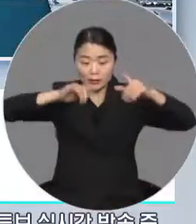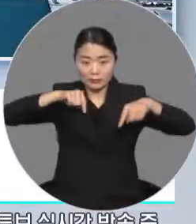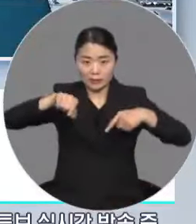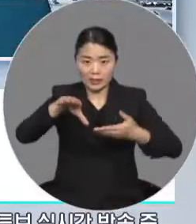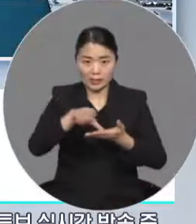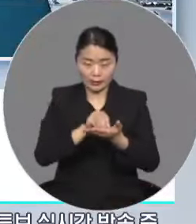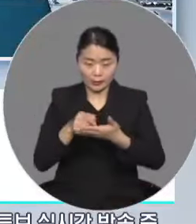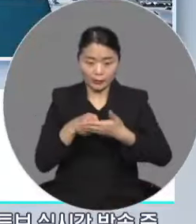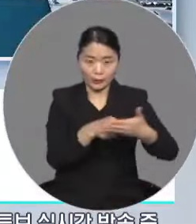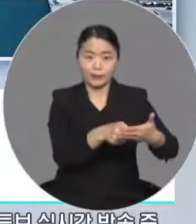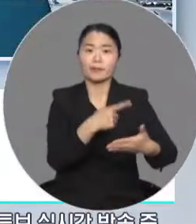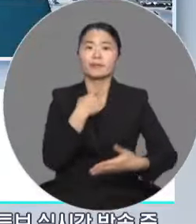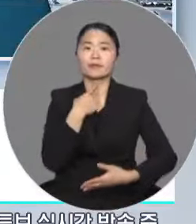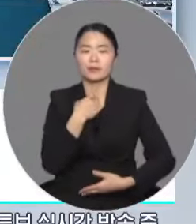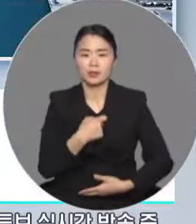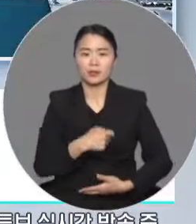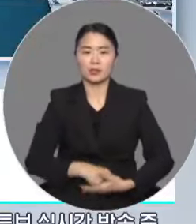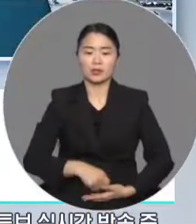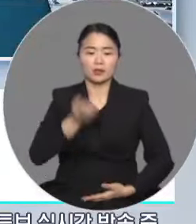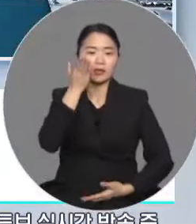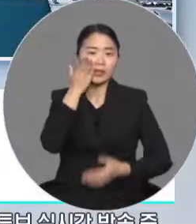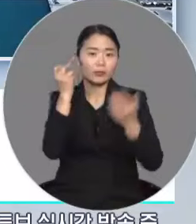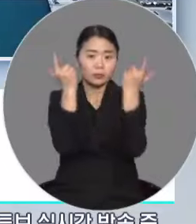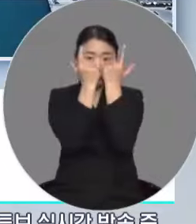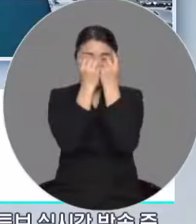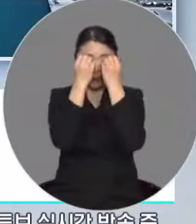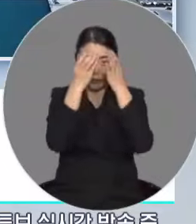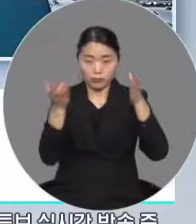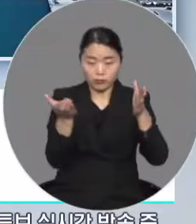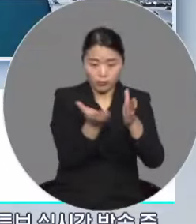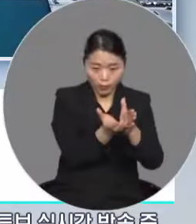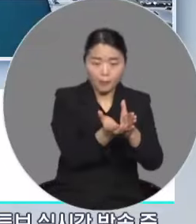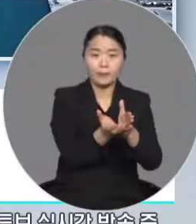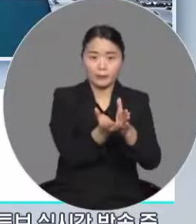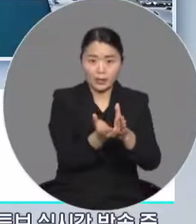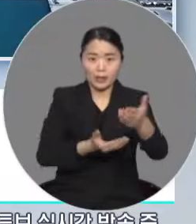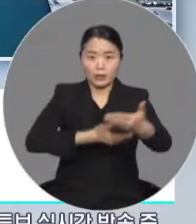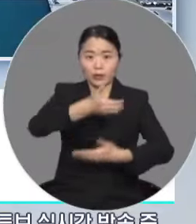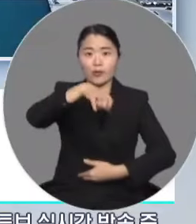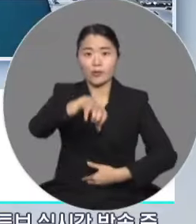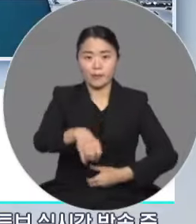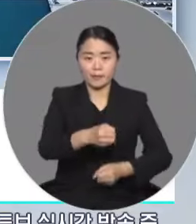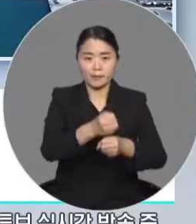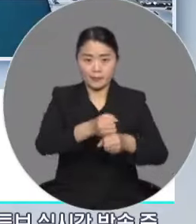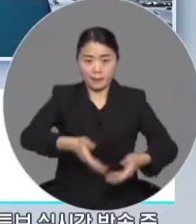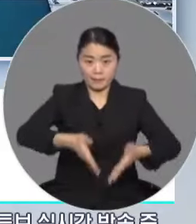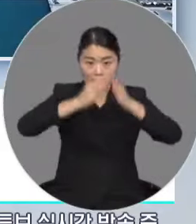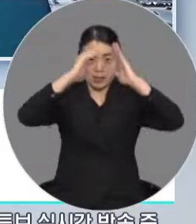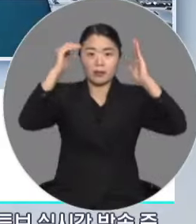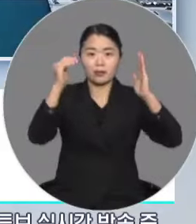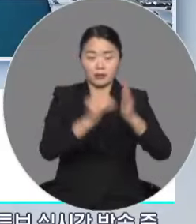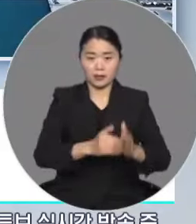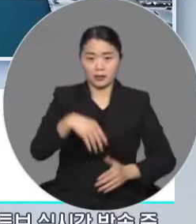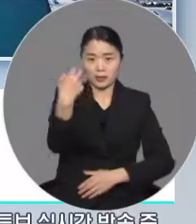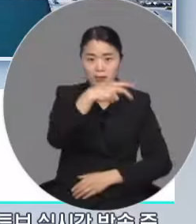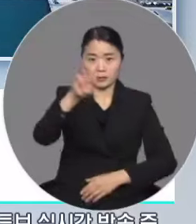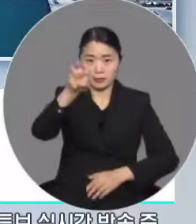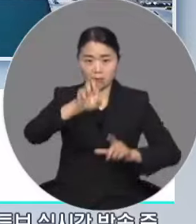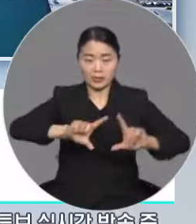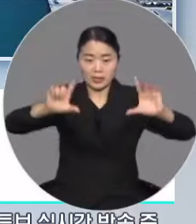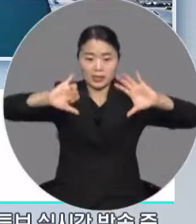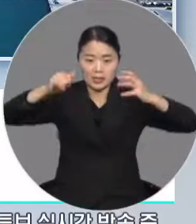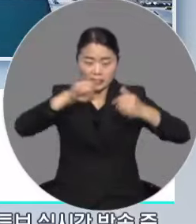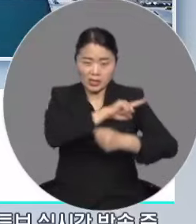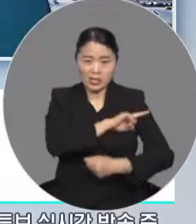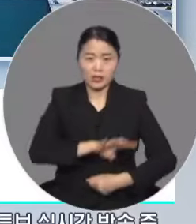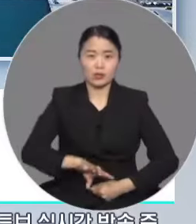국정과제로 추진되어 온 울산 북신항 액체 부두가 준공됐습니다. 이 부두는 2030년 세계 최초로